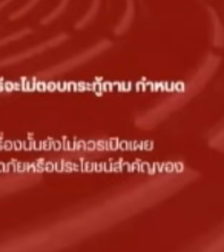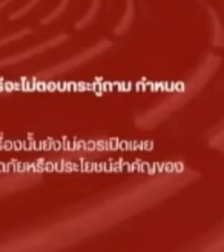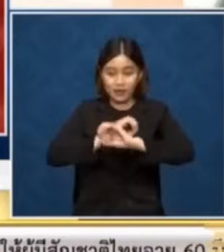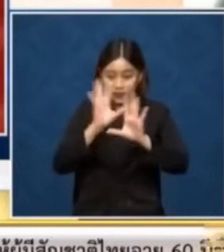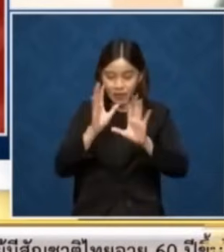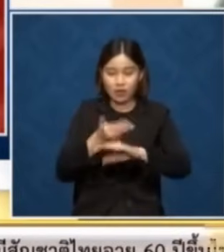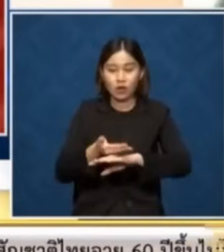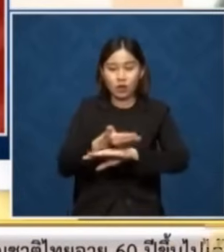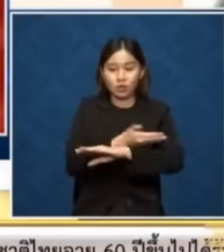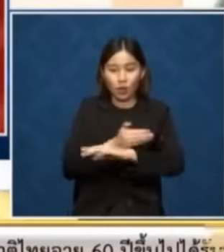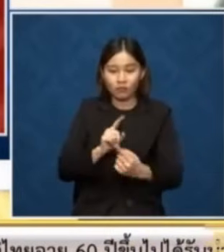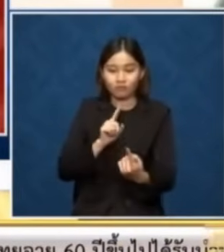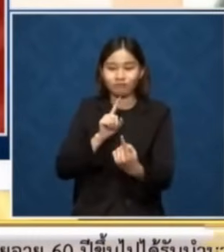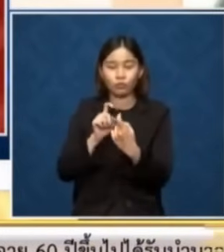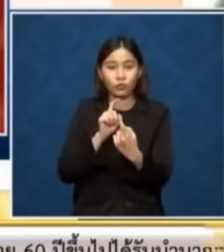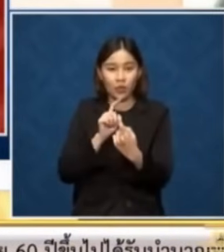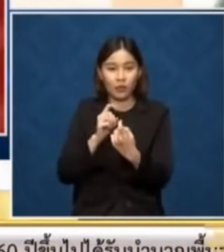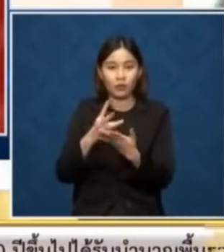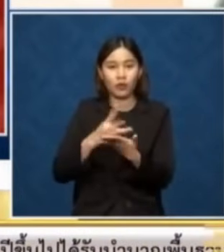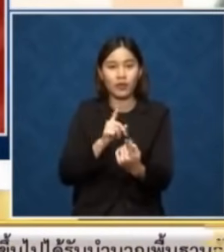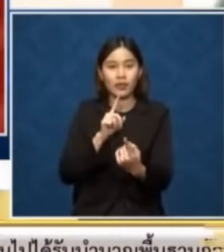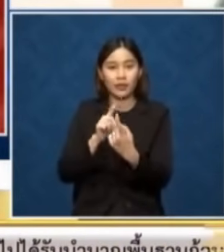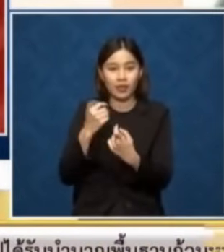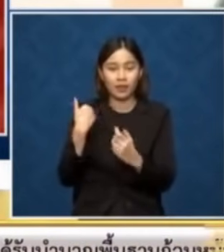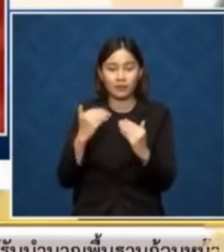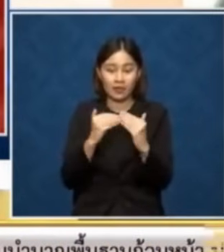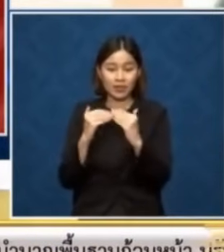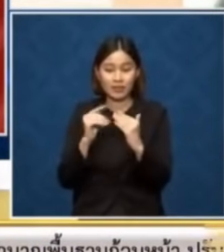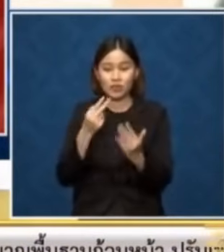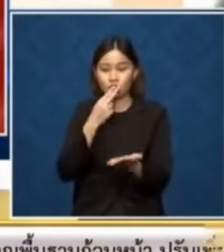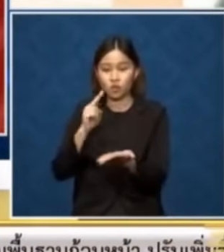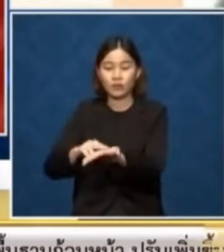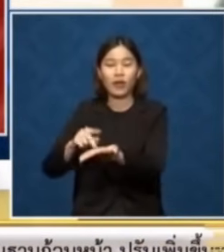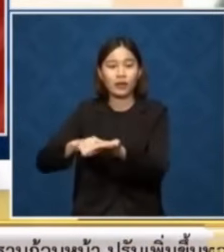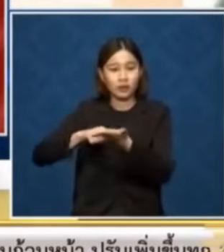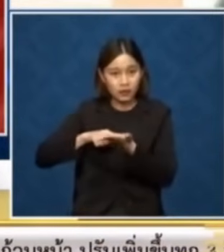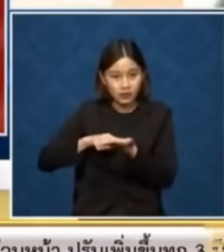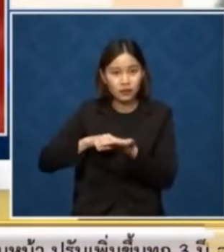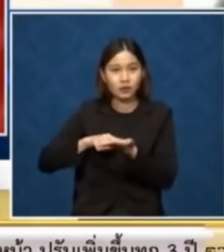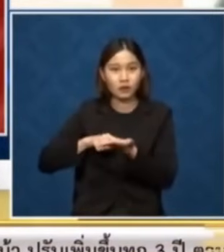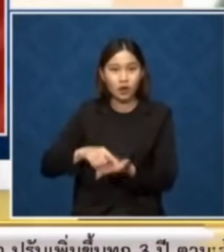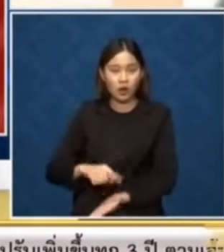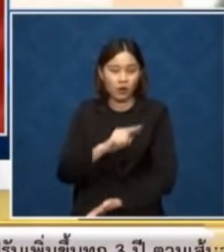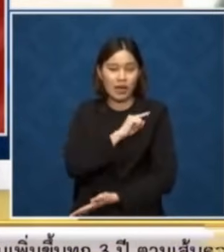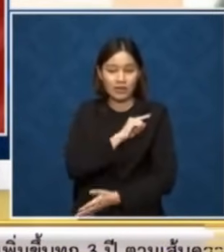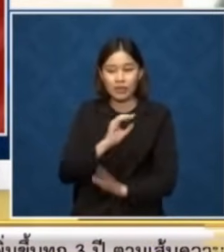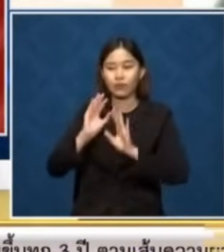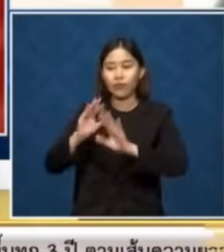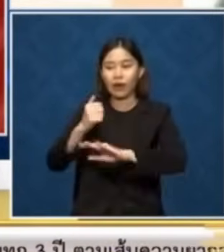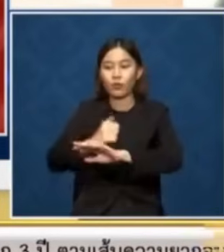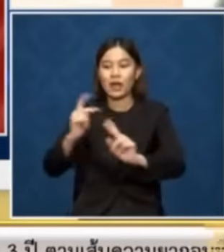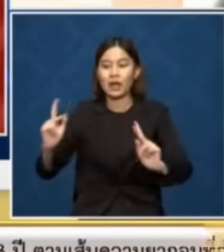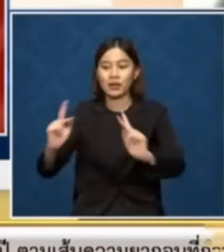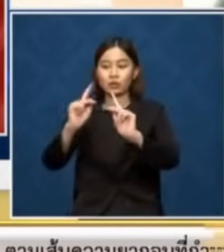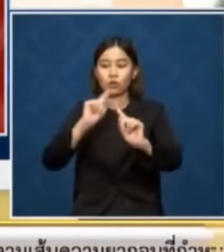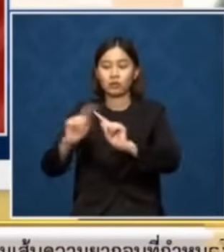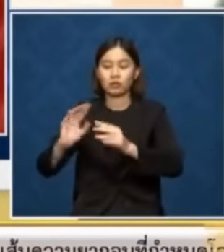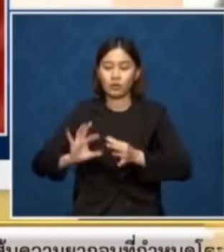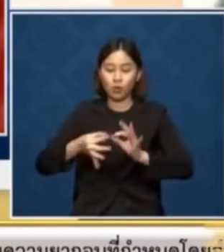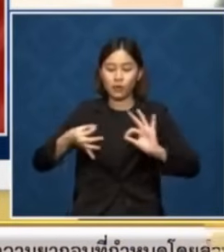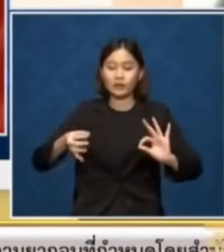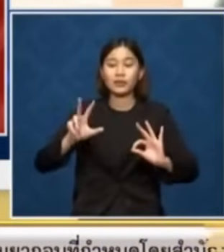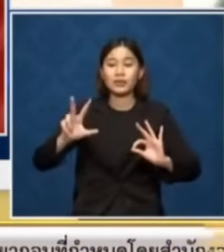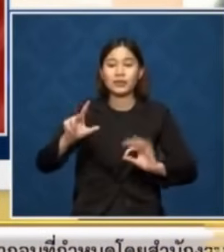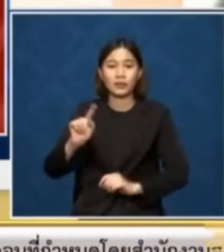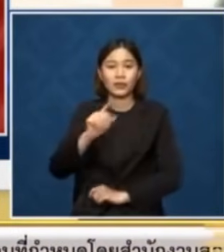ก่อนที่จะเข้ากระทู้ถามมีสิทธิ์ที่จะยื่นหนังสือในการมอบหมายรัฐมนตรีท่านอื่นนะครับแล้ววรรค3ครับ